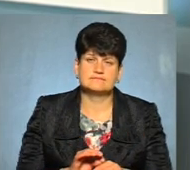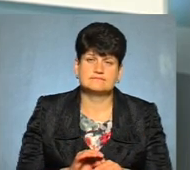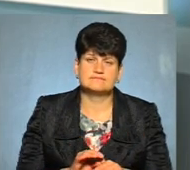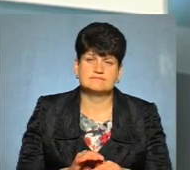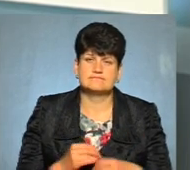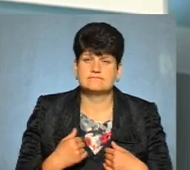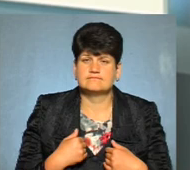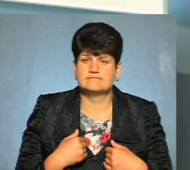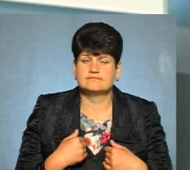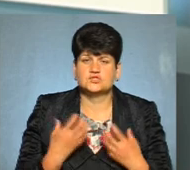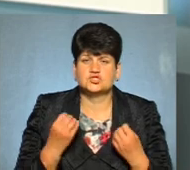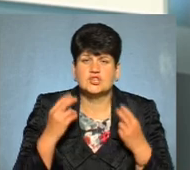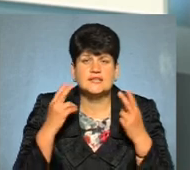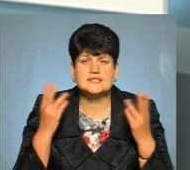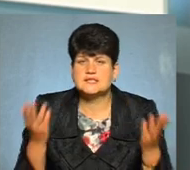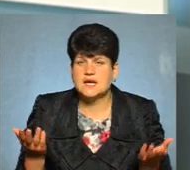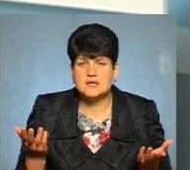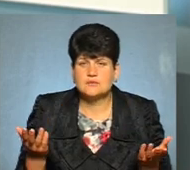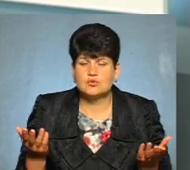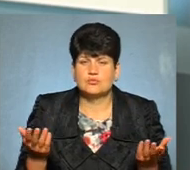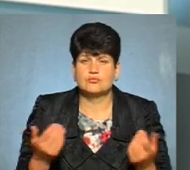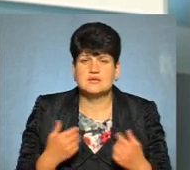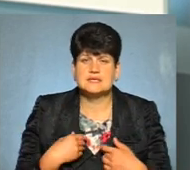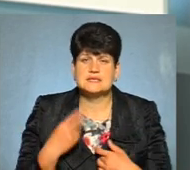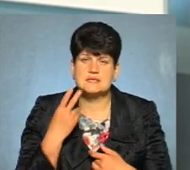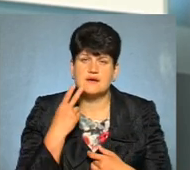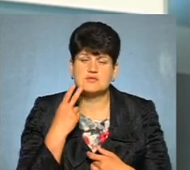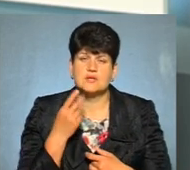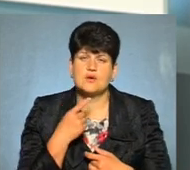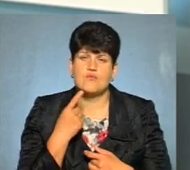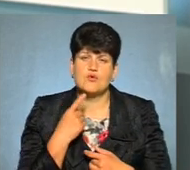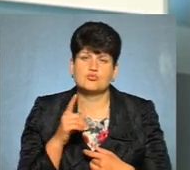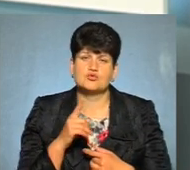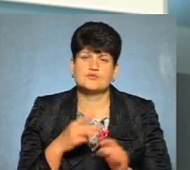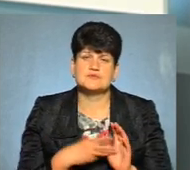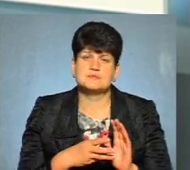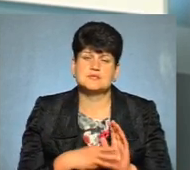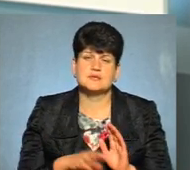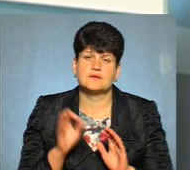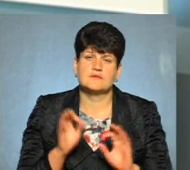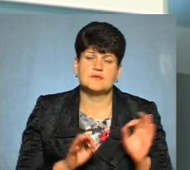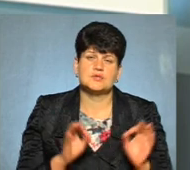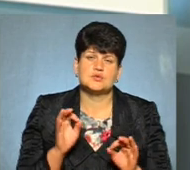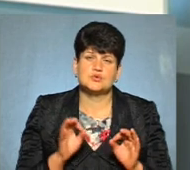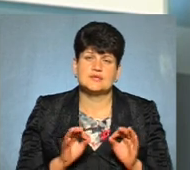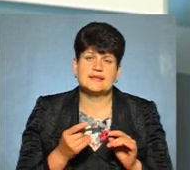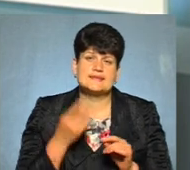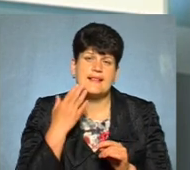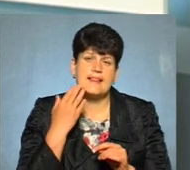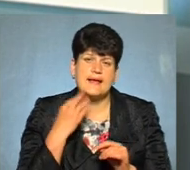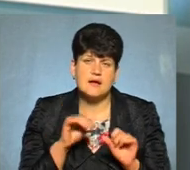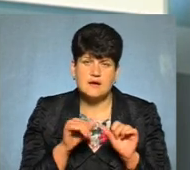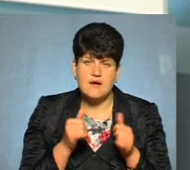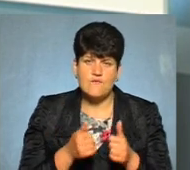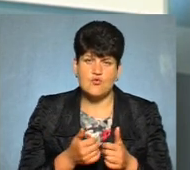ми, очевидно, ще не знаємо, бо ми ж завжди говоримо, що 80% – це легкі і стерті форми,